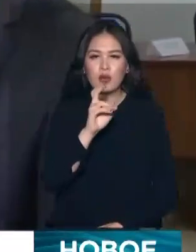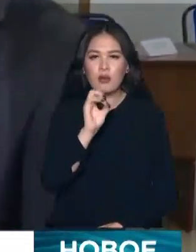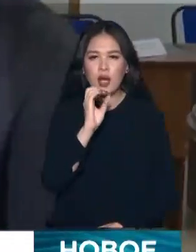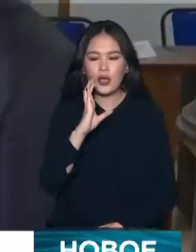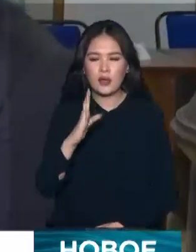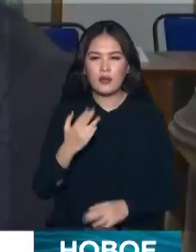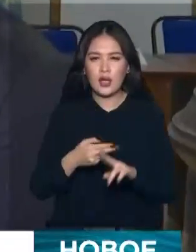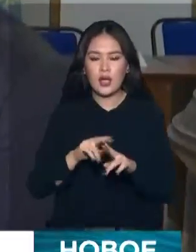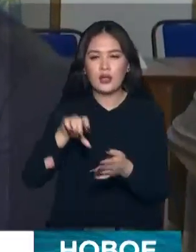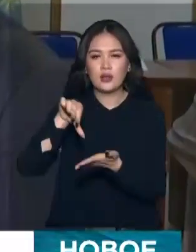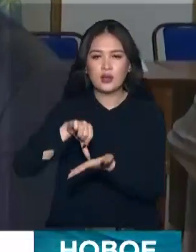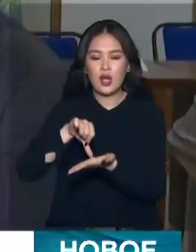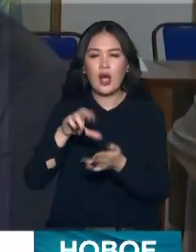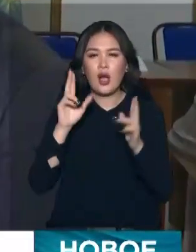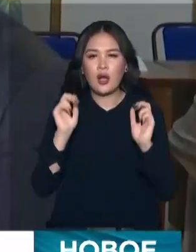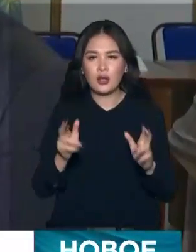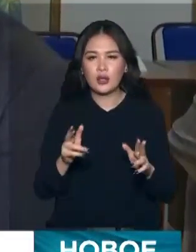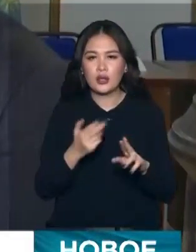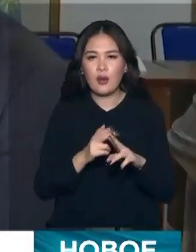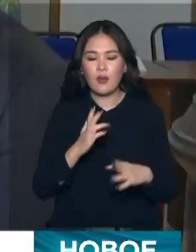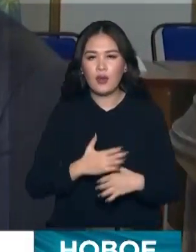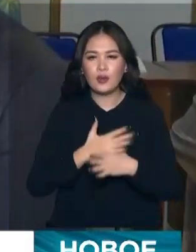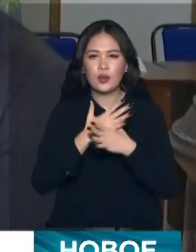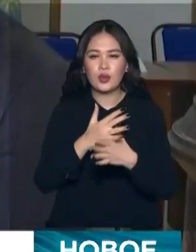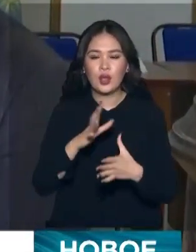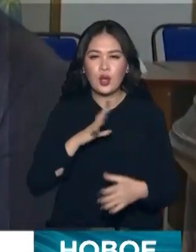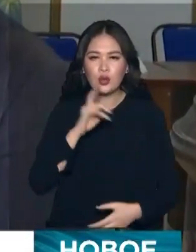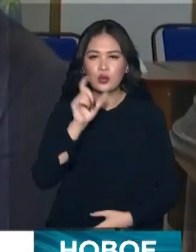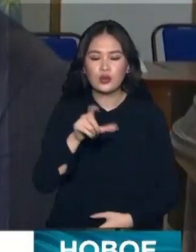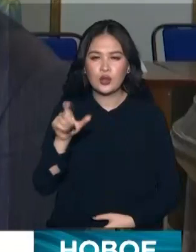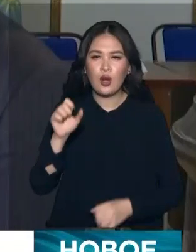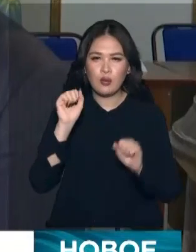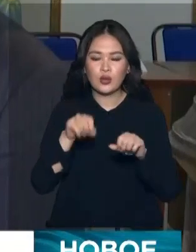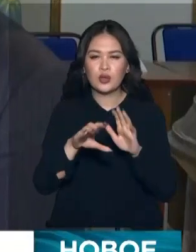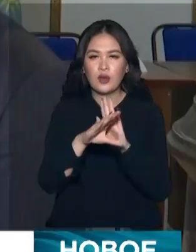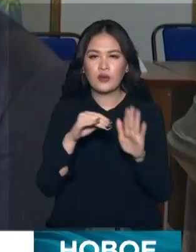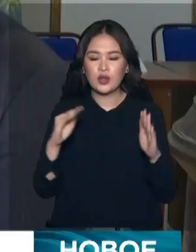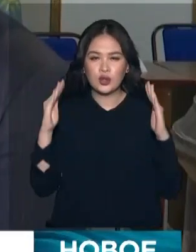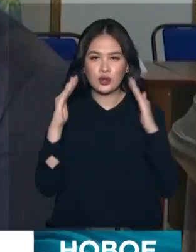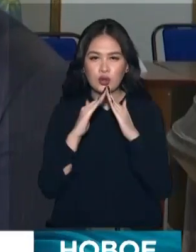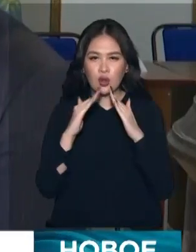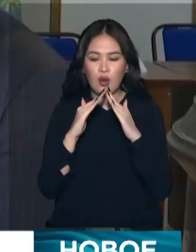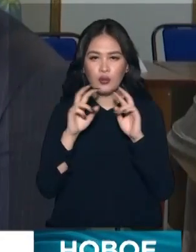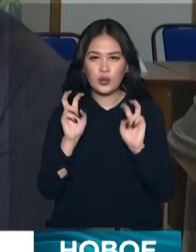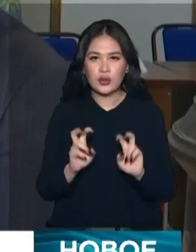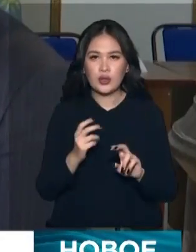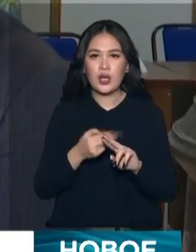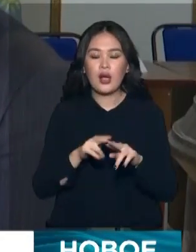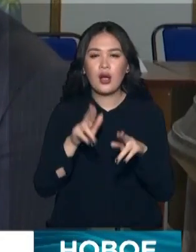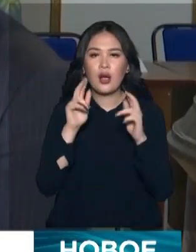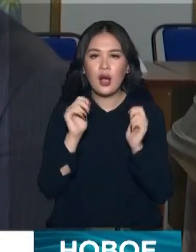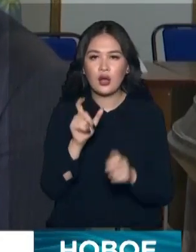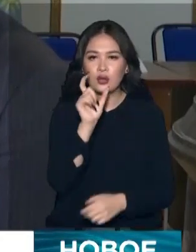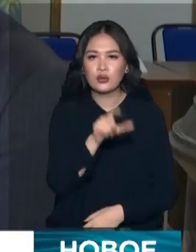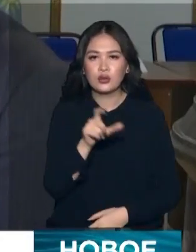Скажите, пожалуйста, как оборудованы участки и могут ли люди проголосовать из дома? И как вообще быть